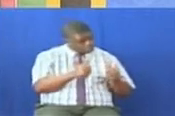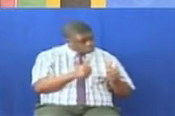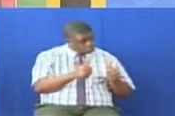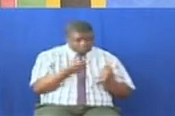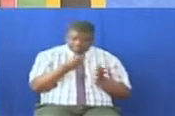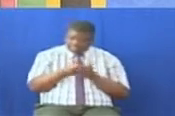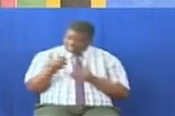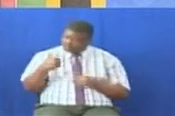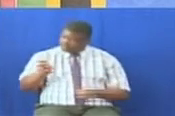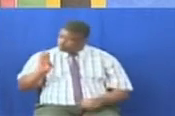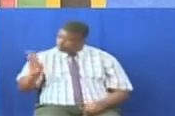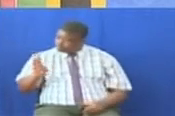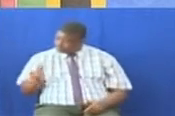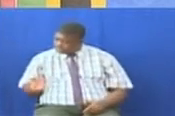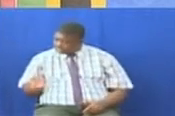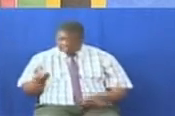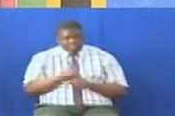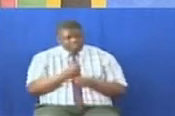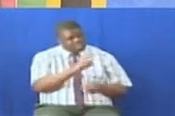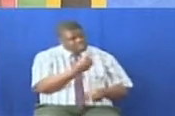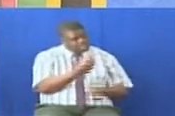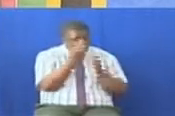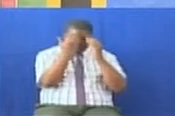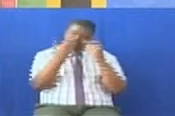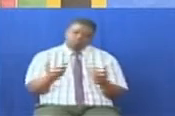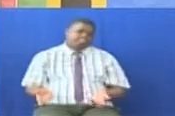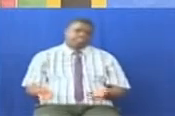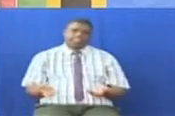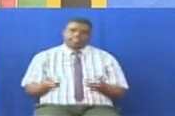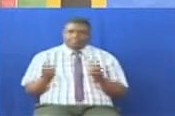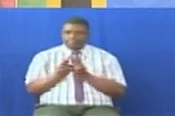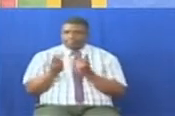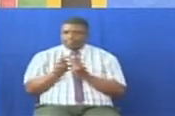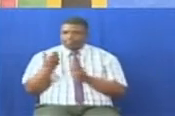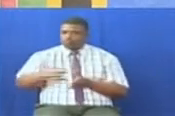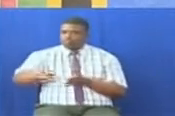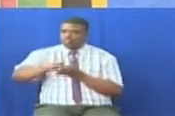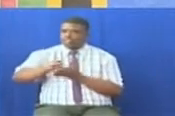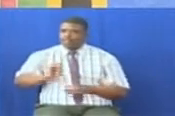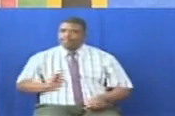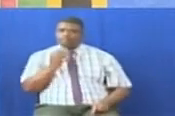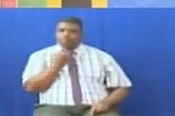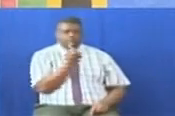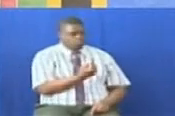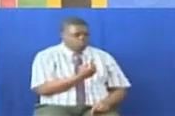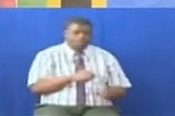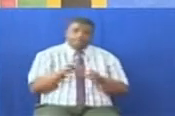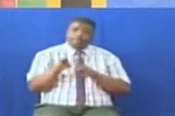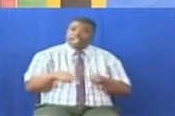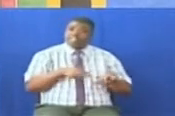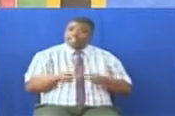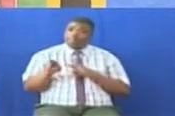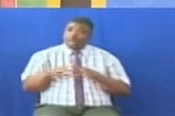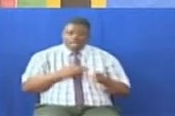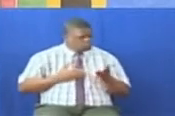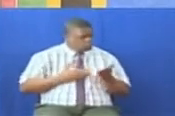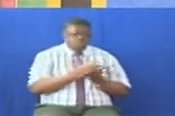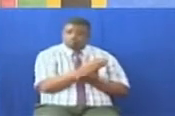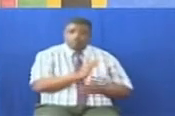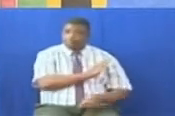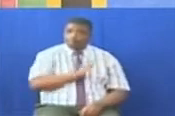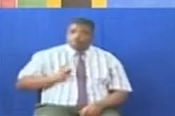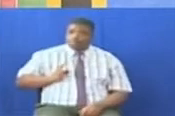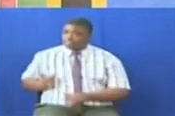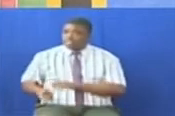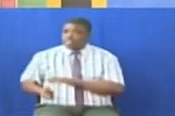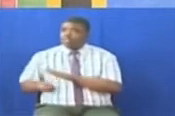nini, haijulikani. Lakini kuna nyongeza ya shilingi bilioni 1 kwenye mikataba isiyoidhinishwa na bodi ya zabuni. Tunafahamu kuna bodi